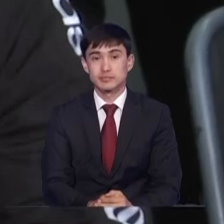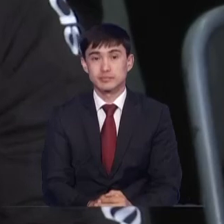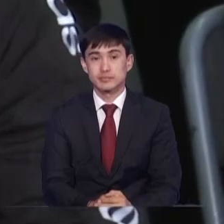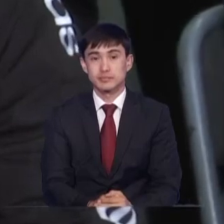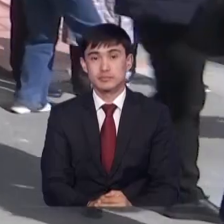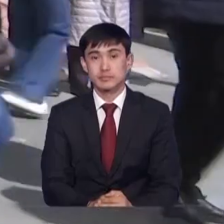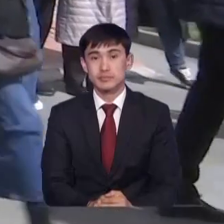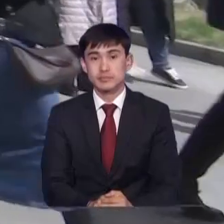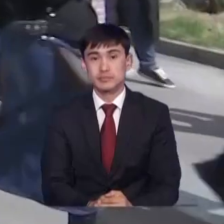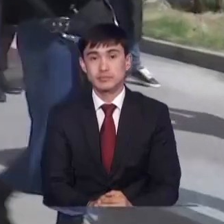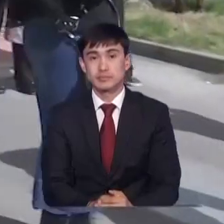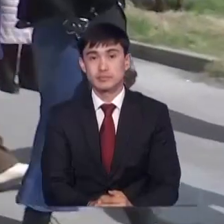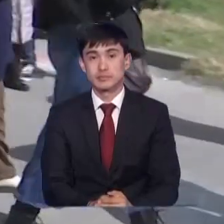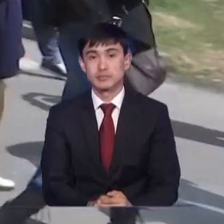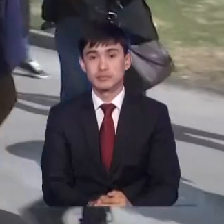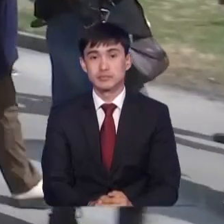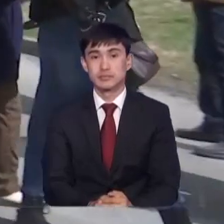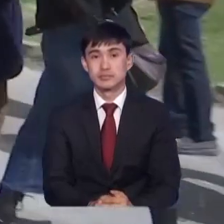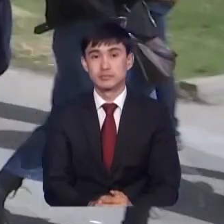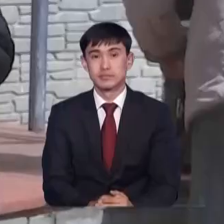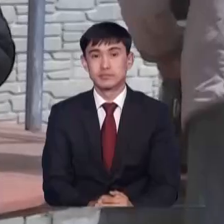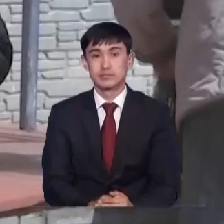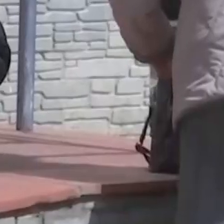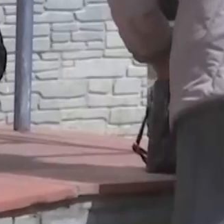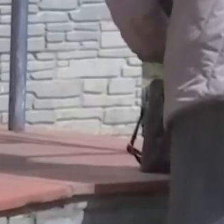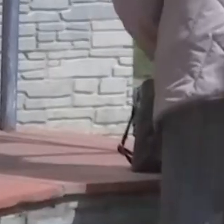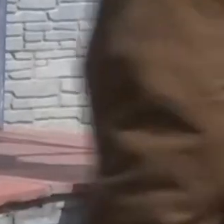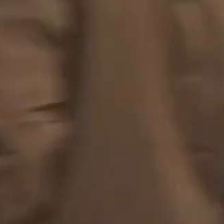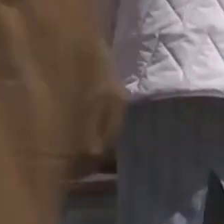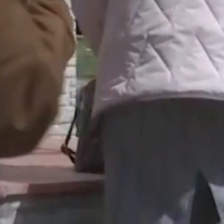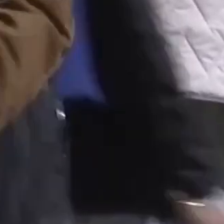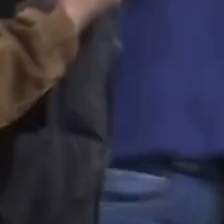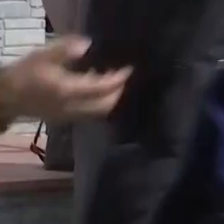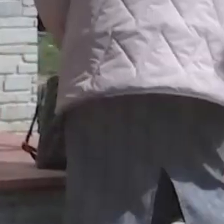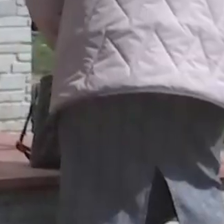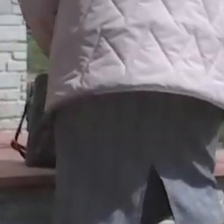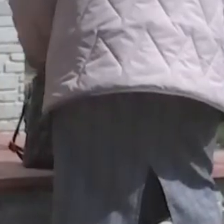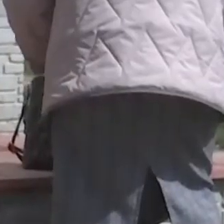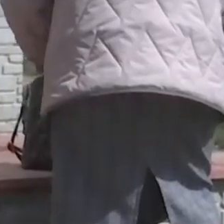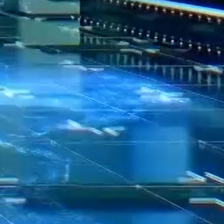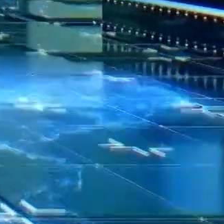турканов Жар кантаев ала телерадиокомпания цсу тал